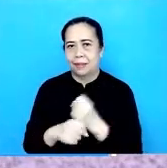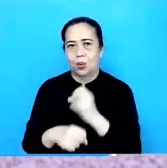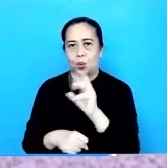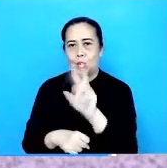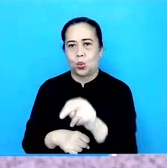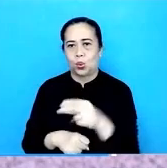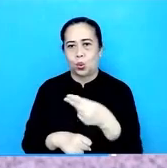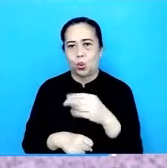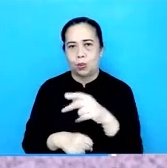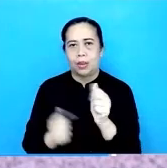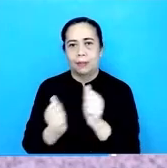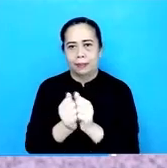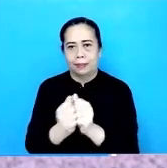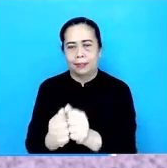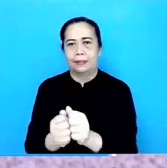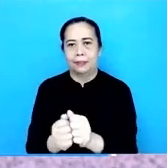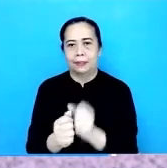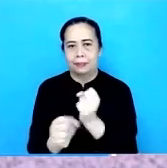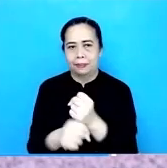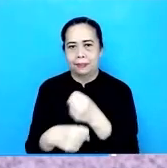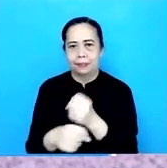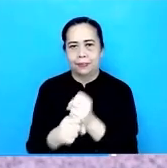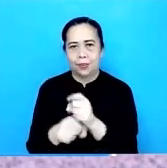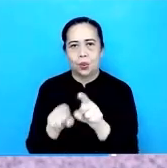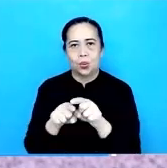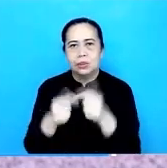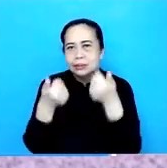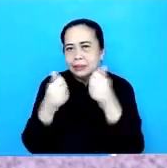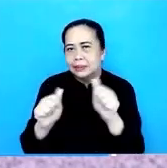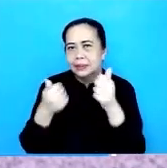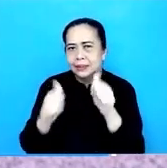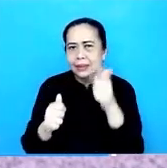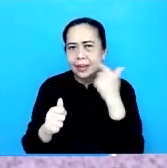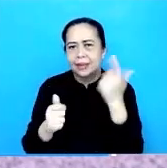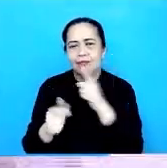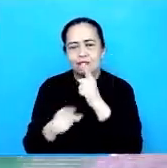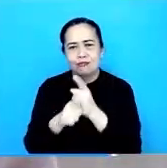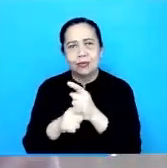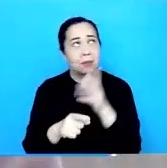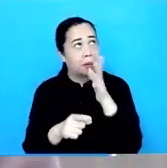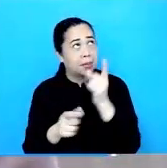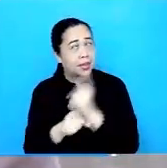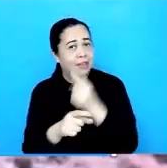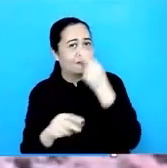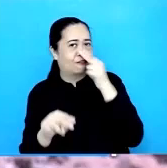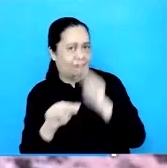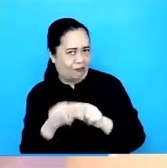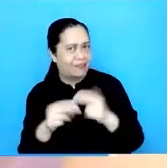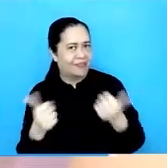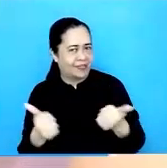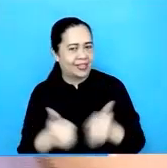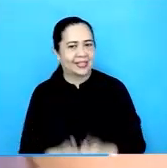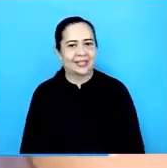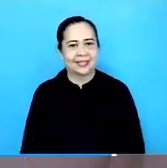Pati sila, sinama ko. Para they also try it. And they think, you know, mommy, this is fun.